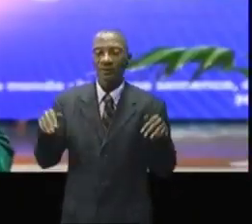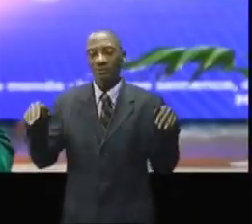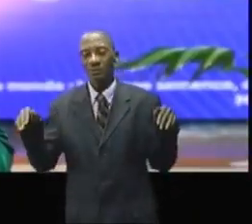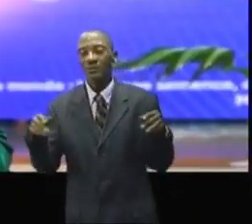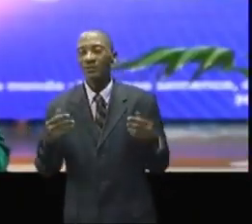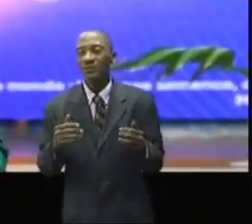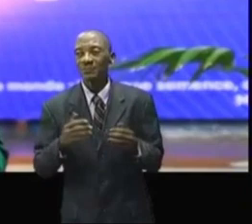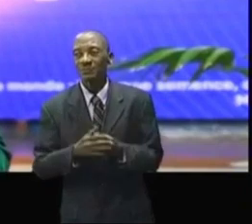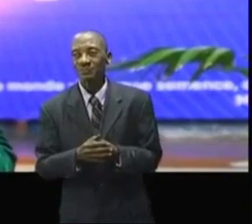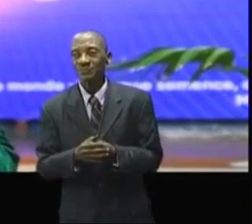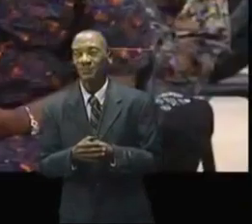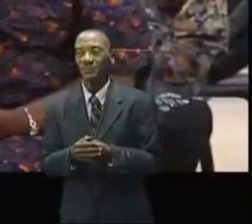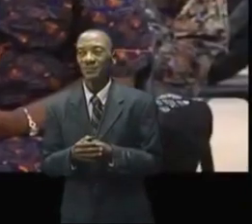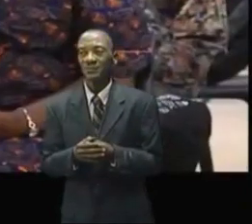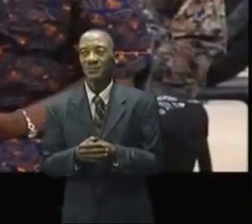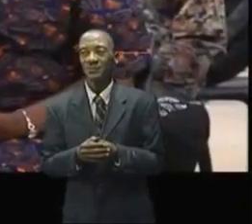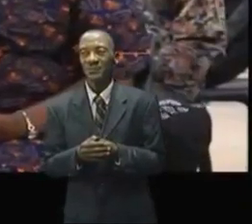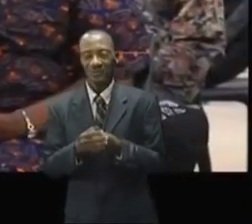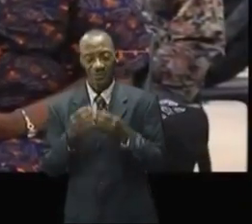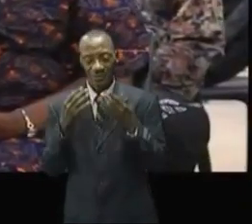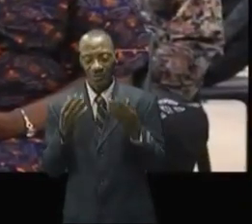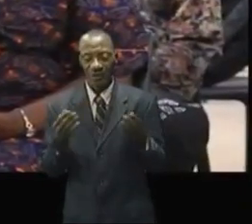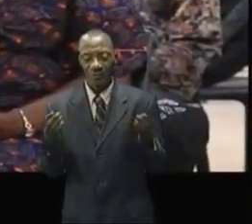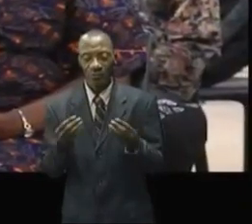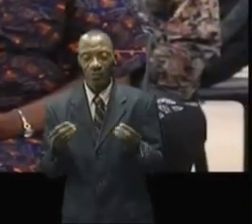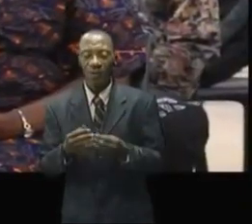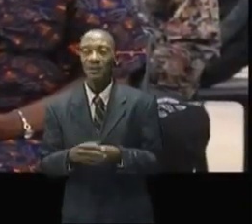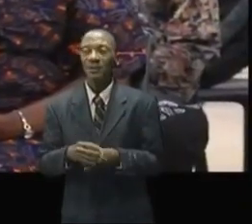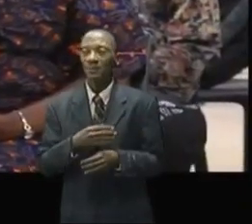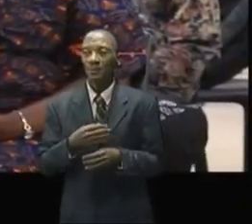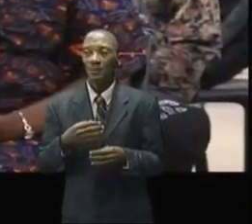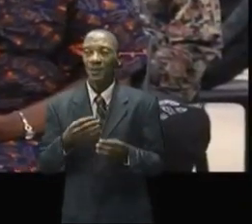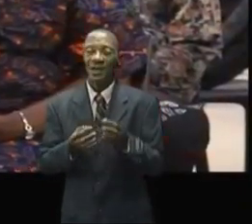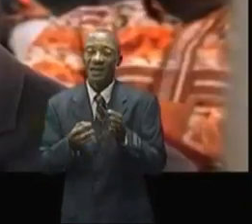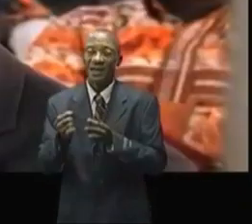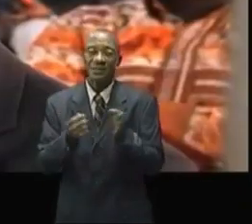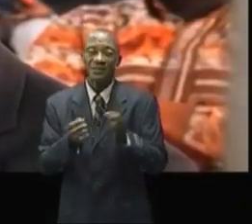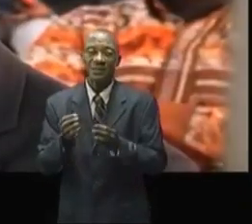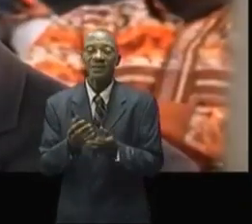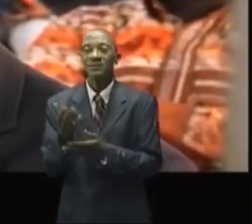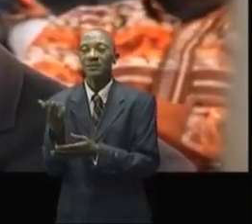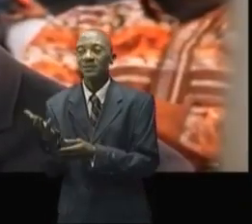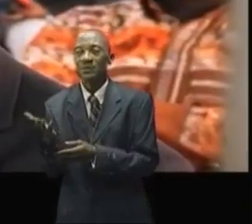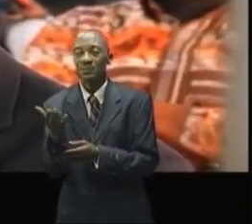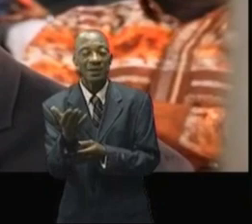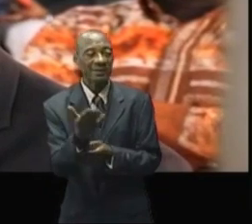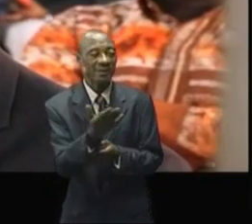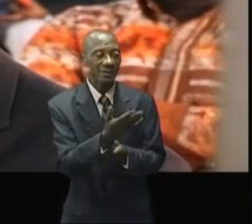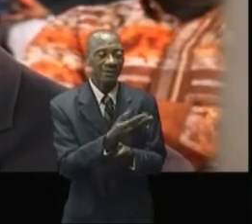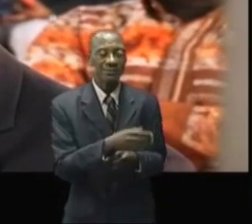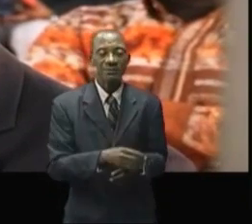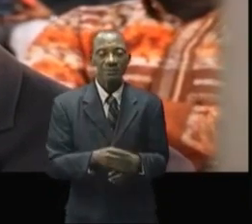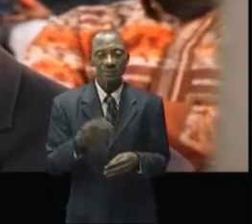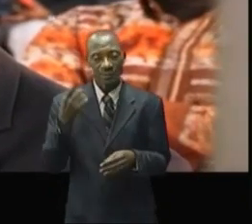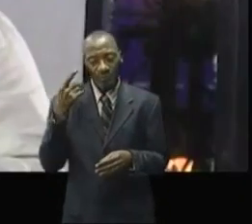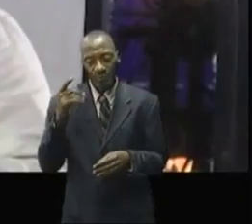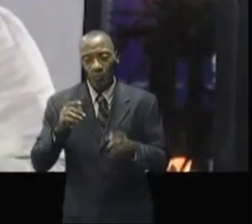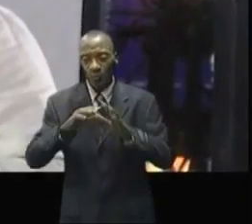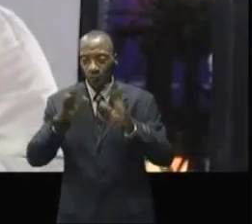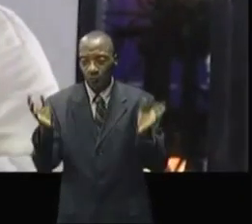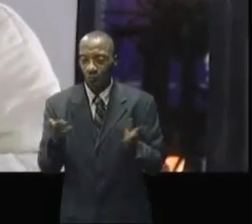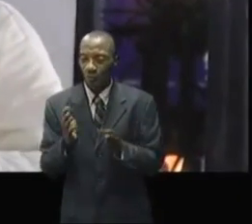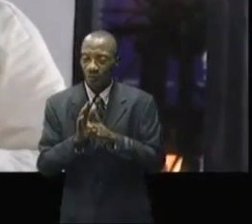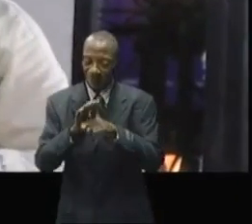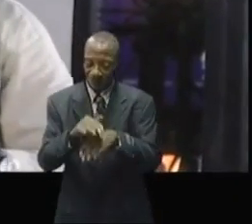le Créateur du ciel et de la terre va pourvoir. Nous sommes pendant un mois spécial, on fait savoir le oint de Dieu et